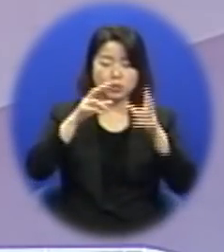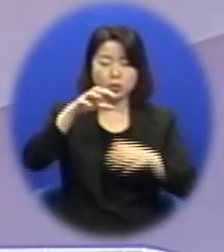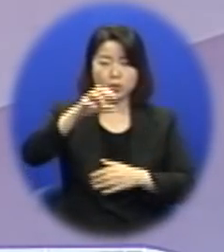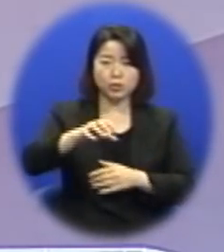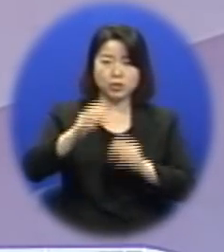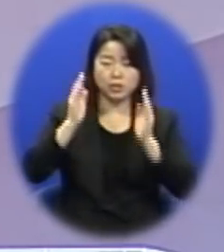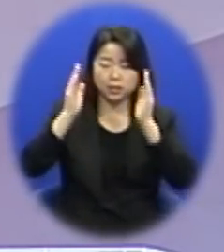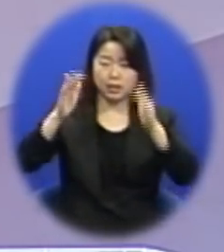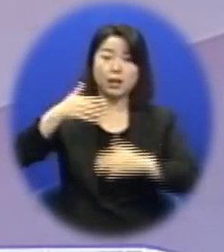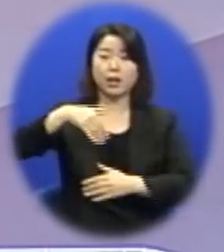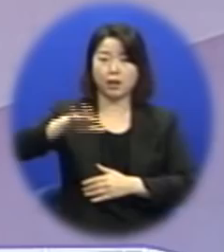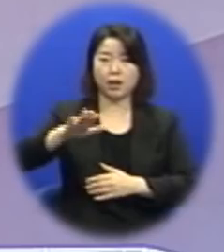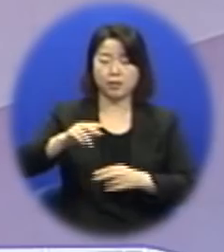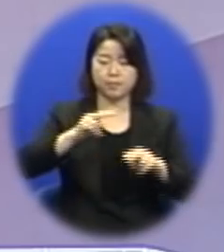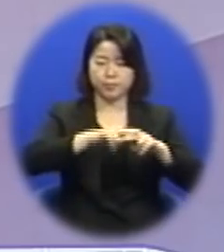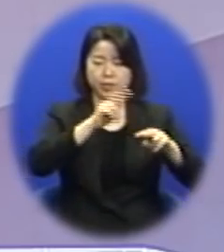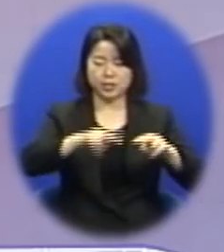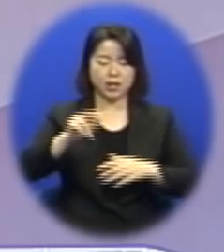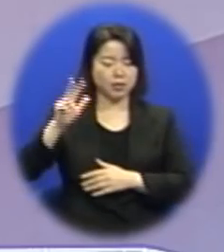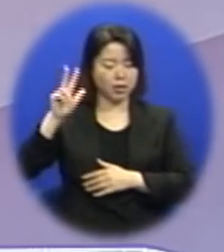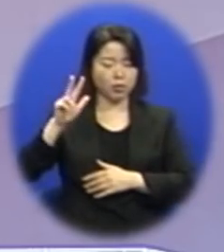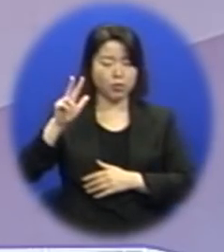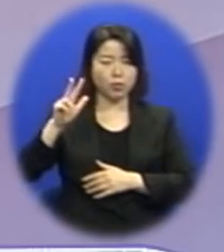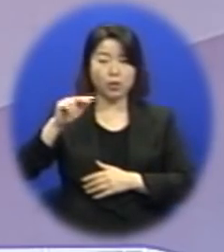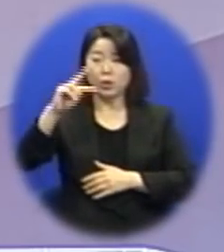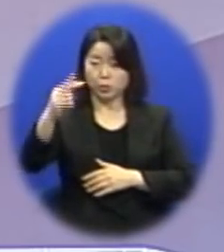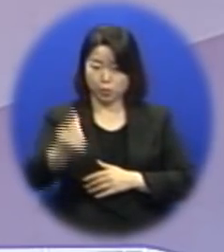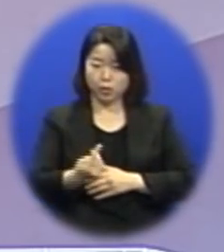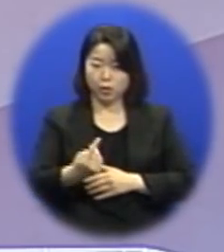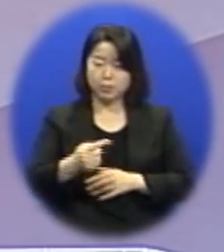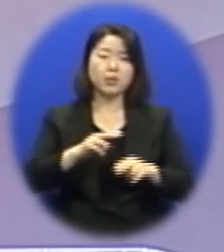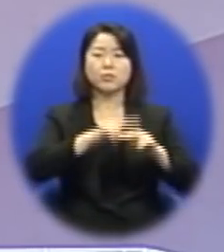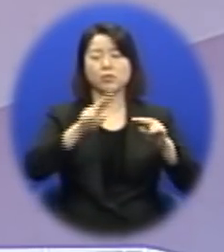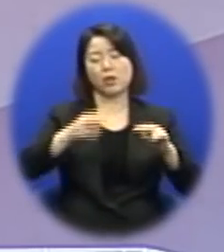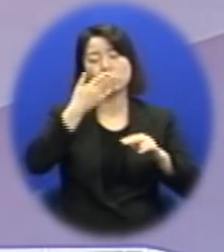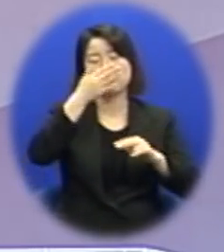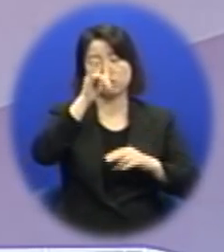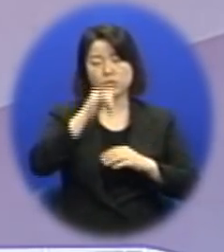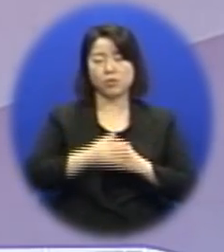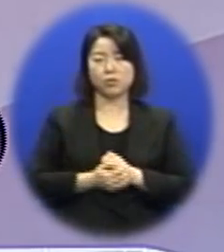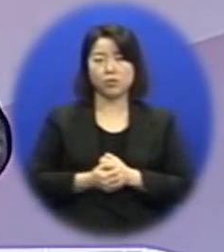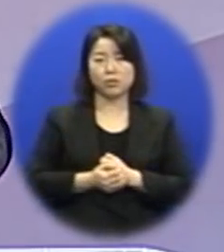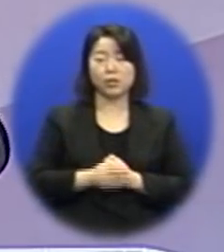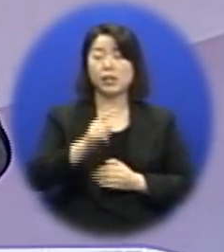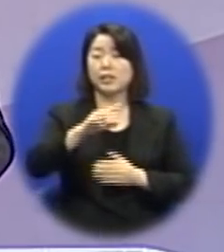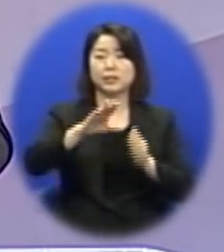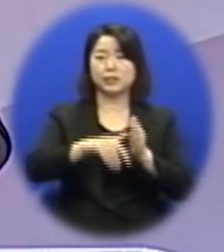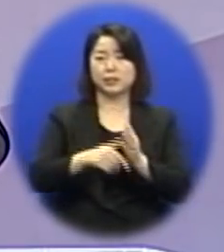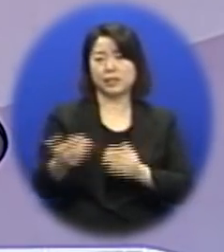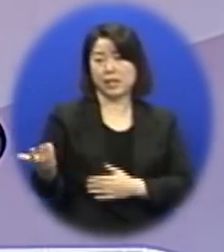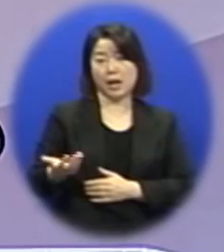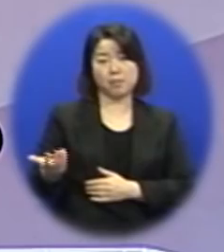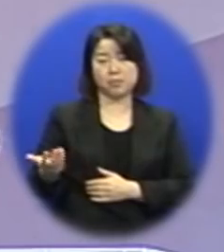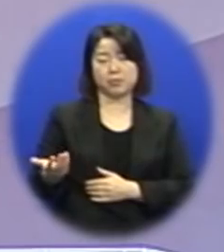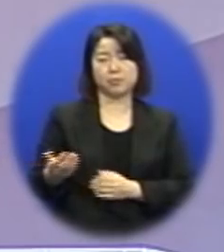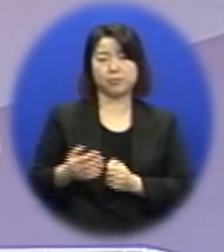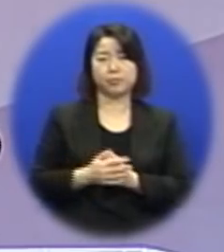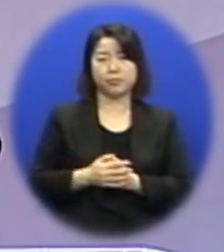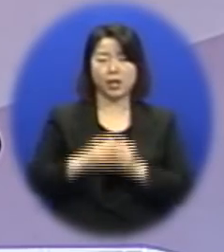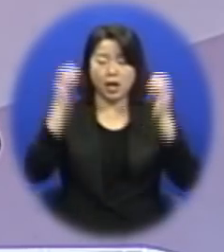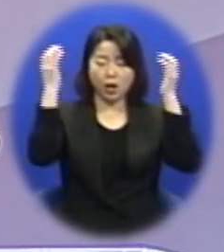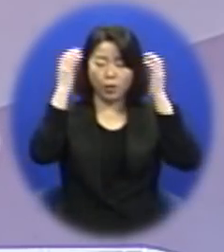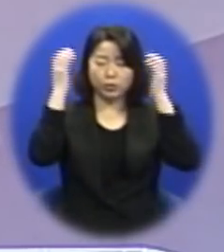떠납니다 사임을 각오 해요 돌아오면 사임할 수도 있어요 그때 그 아픔은